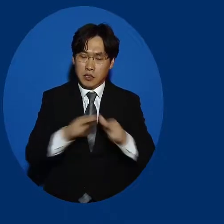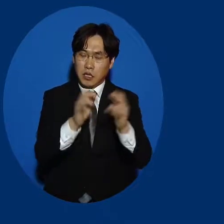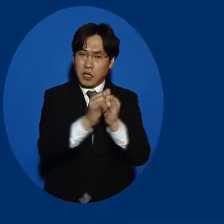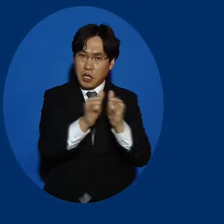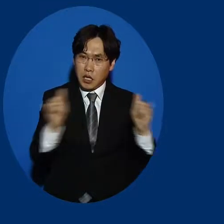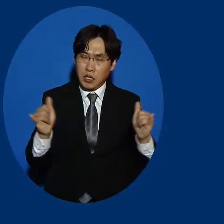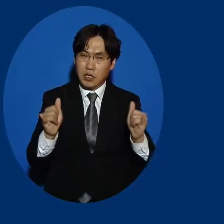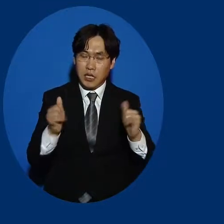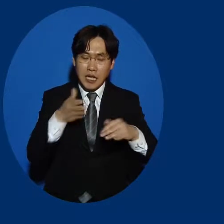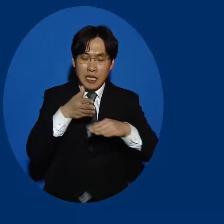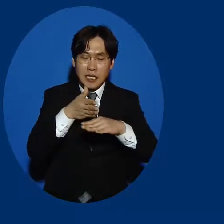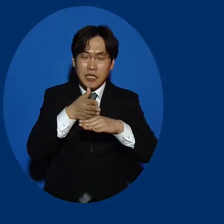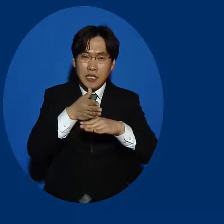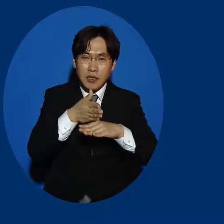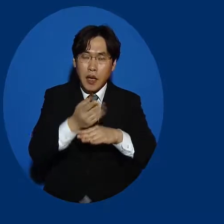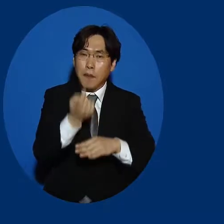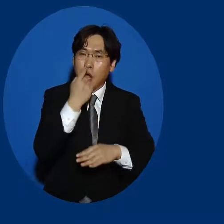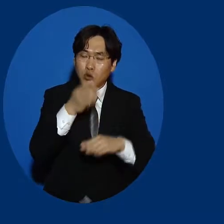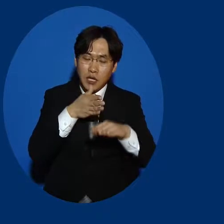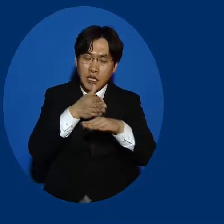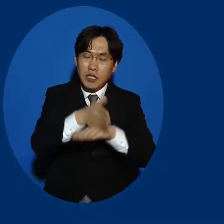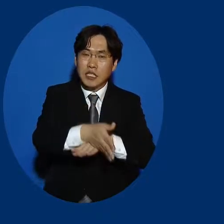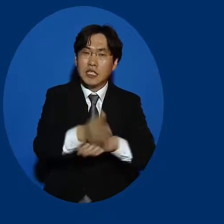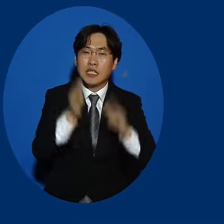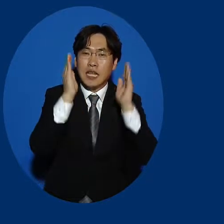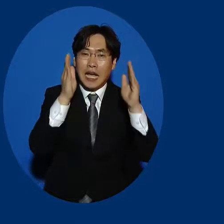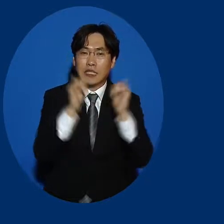장애인들은 느린 학습자입니다.